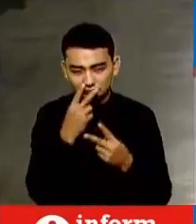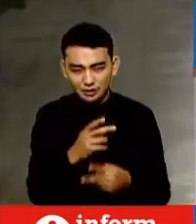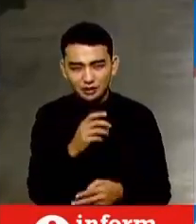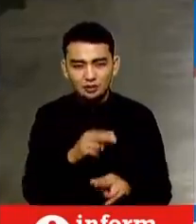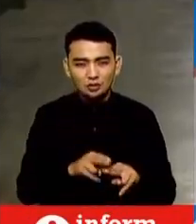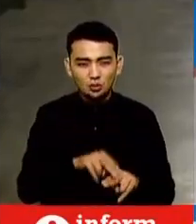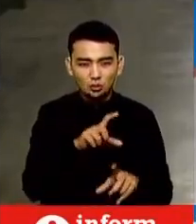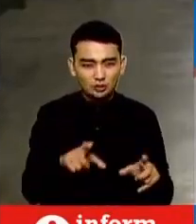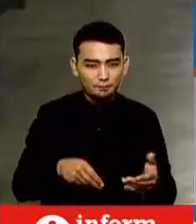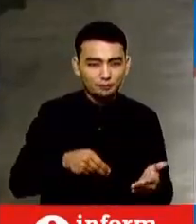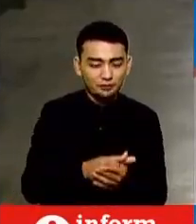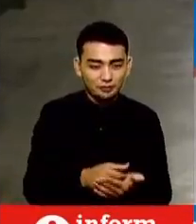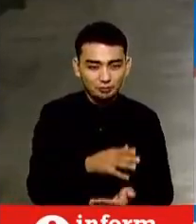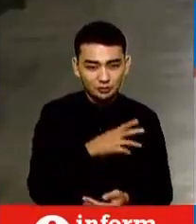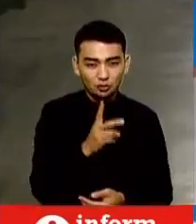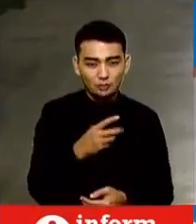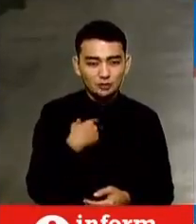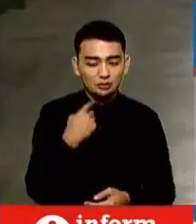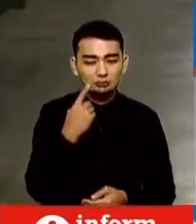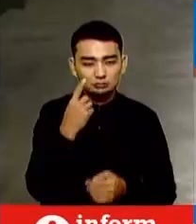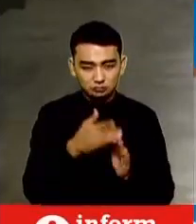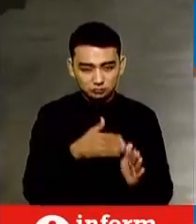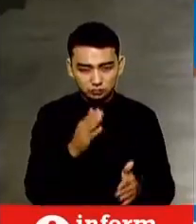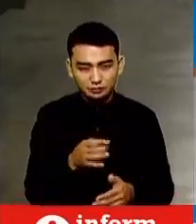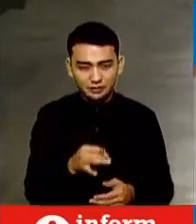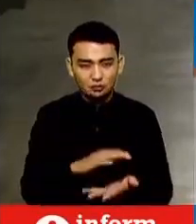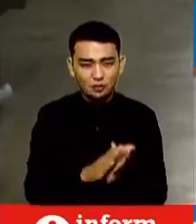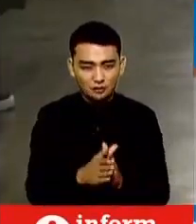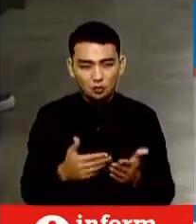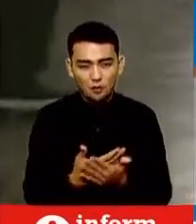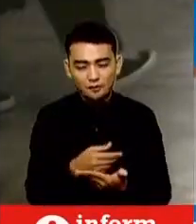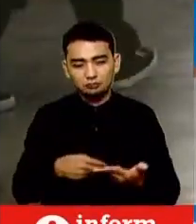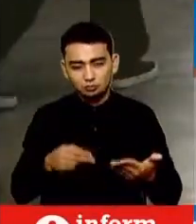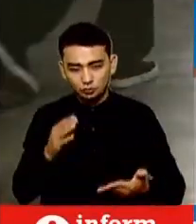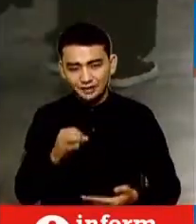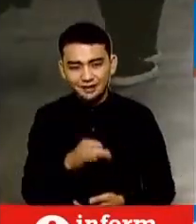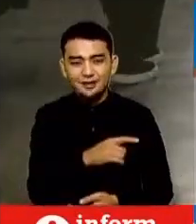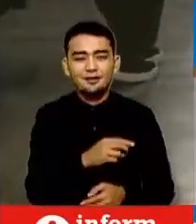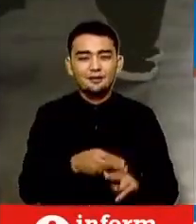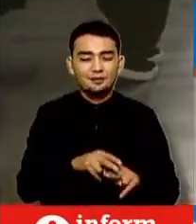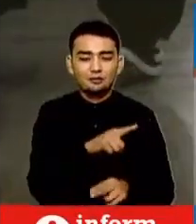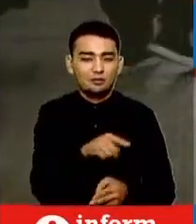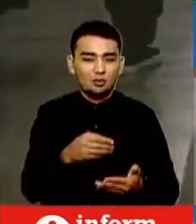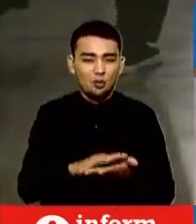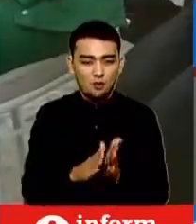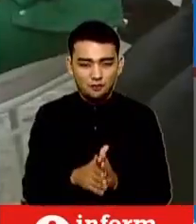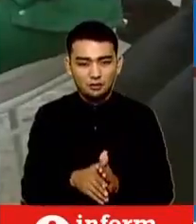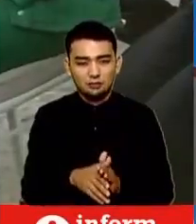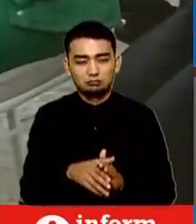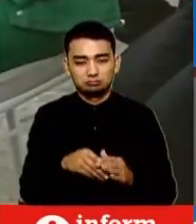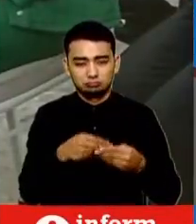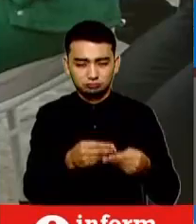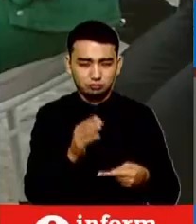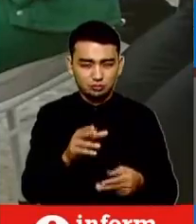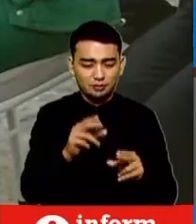которые платежи они сделали, мы их учтем при заключении нового договора. И, конечно, их не будут договора в приоритете.